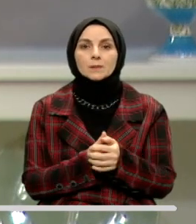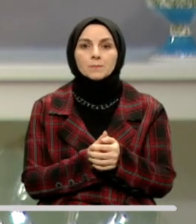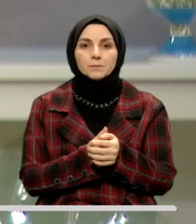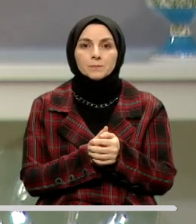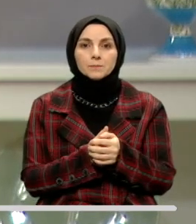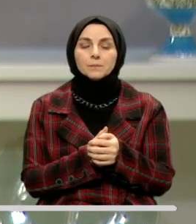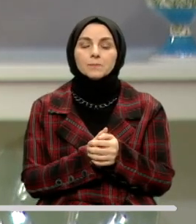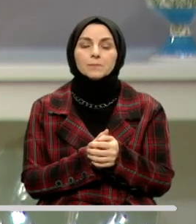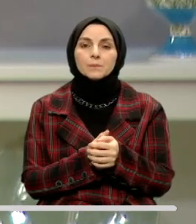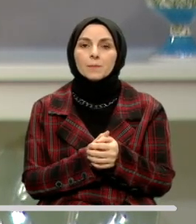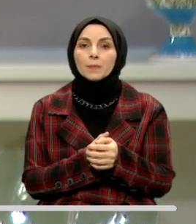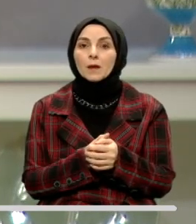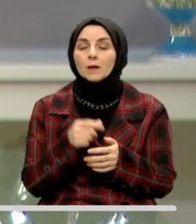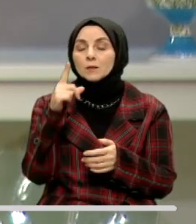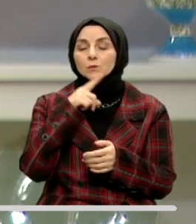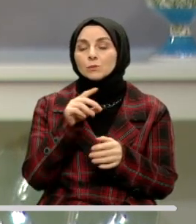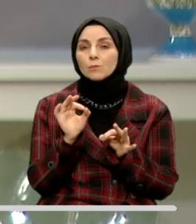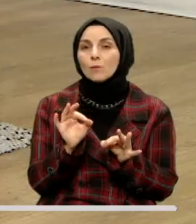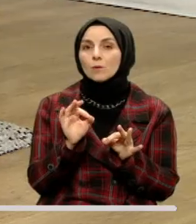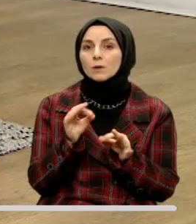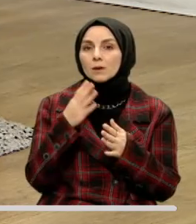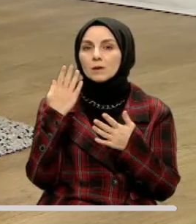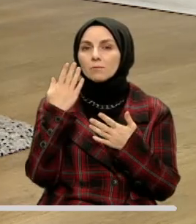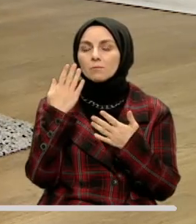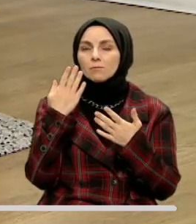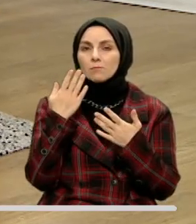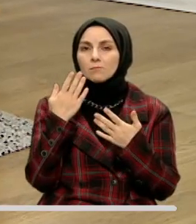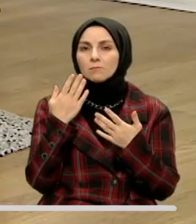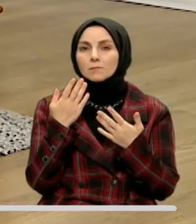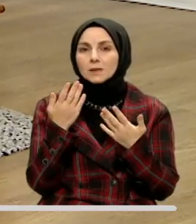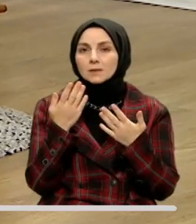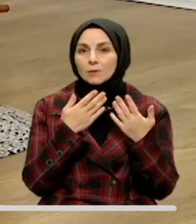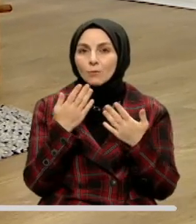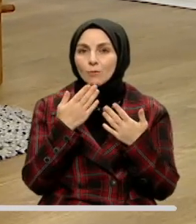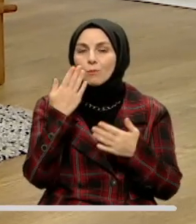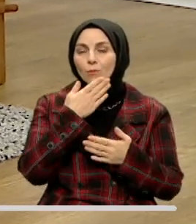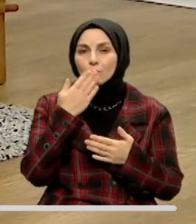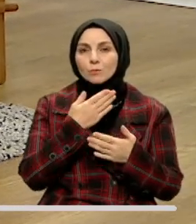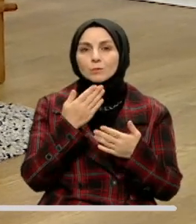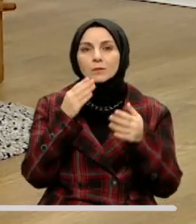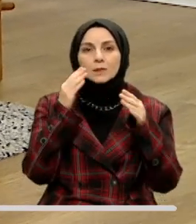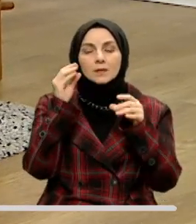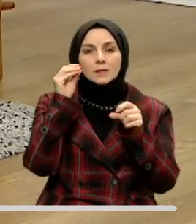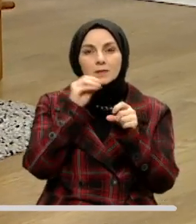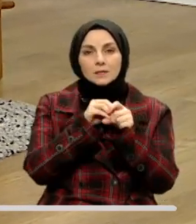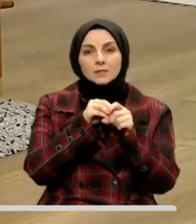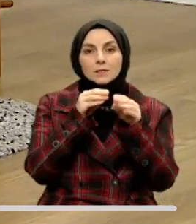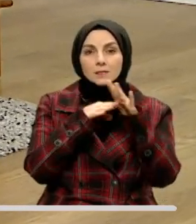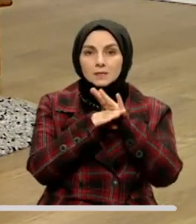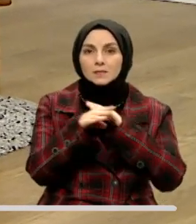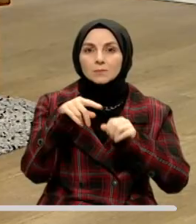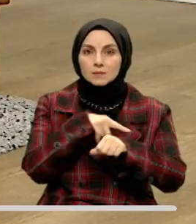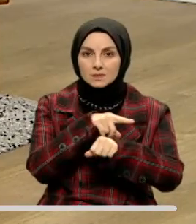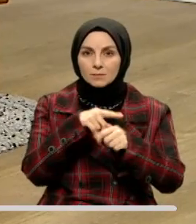sınav dediğimiz konu. Çünkü böyle okulun sanki adımlarınızı atıp kapısından girdiğimiz an bir şekilde o sınavla muhatabiyetimiz de